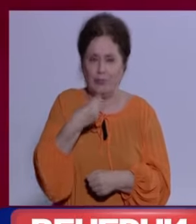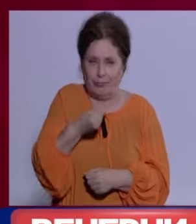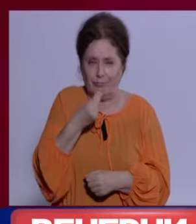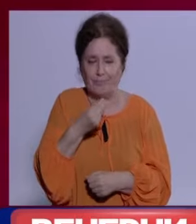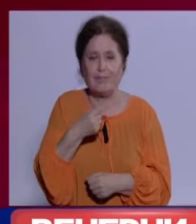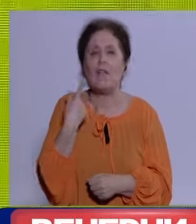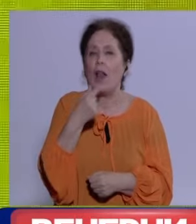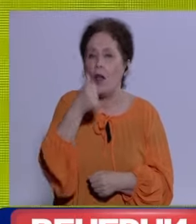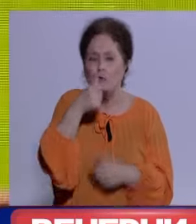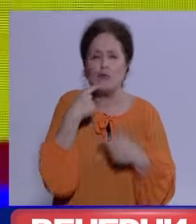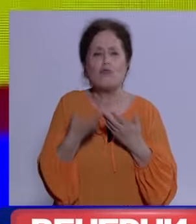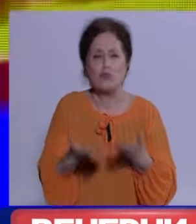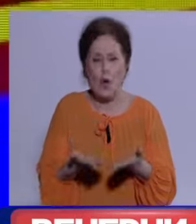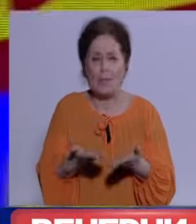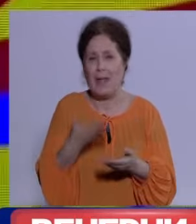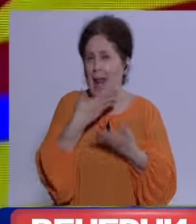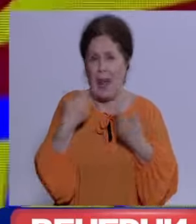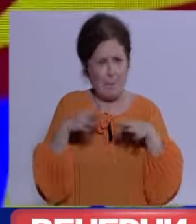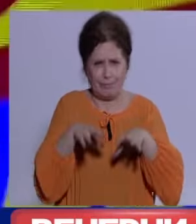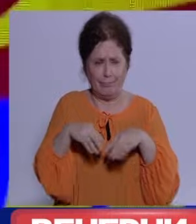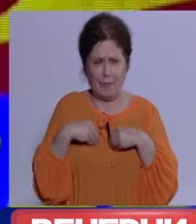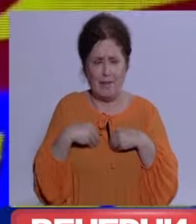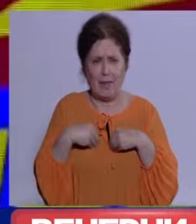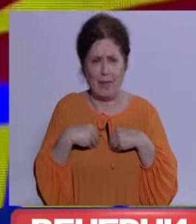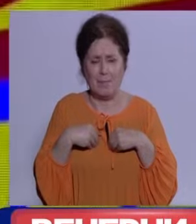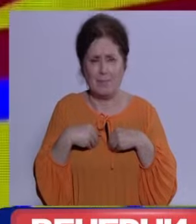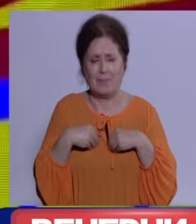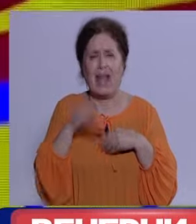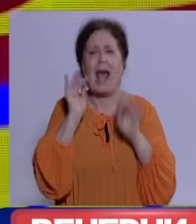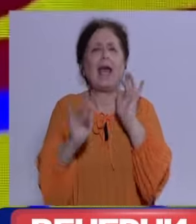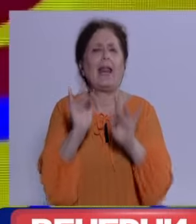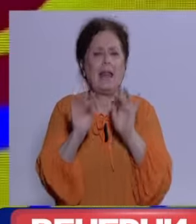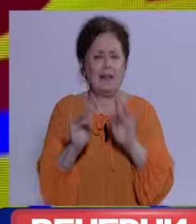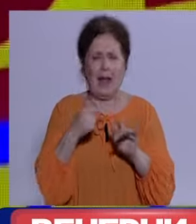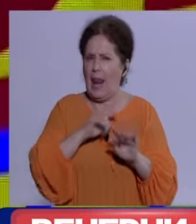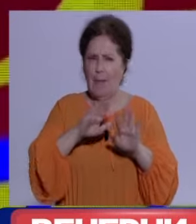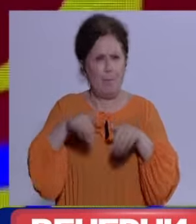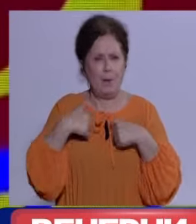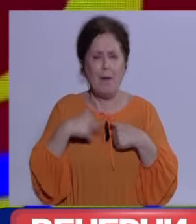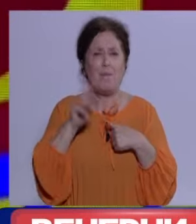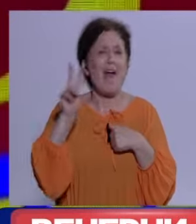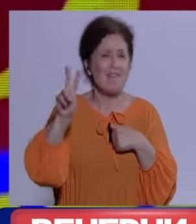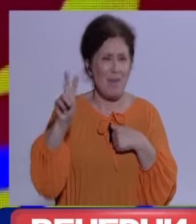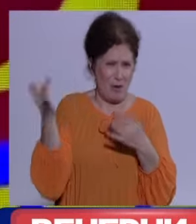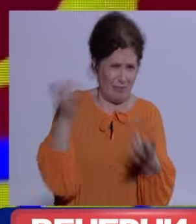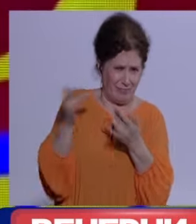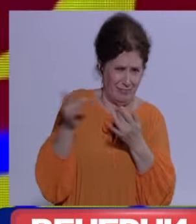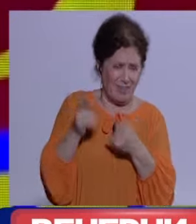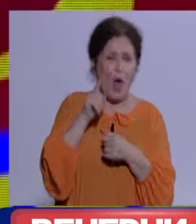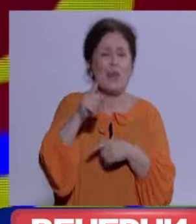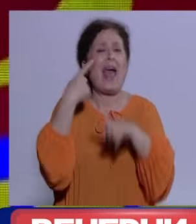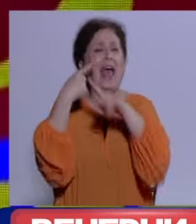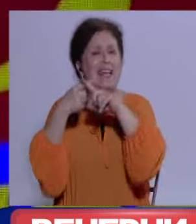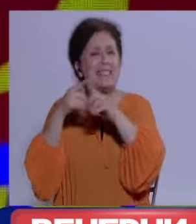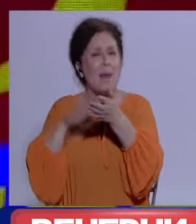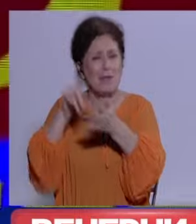Тоа што нема да прифатам се критиките од ВМРО ДПМН и од Христијан